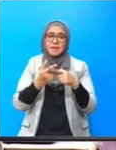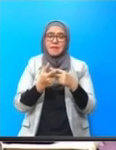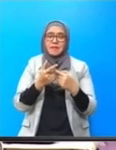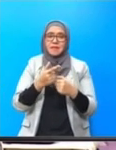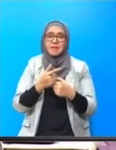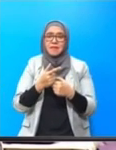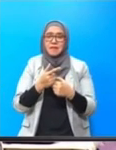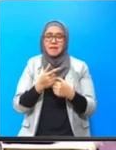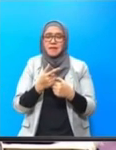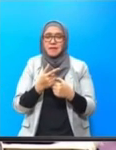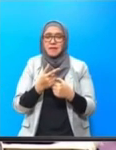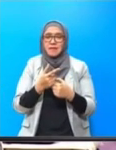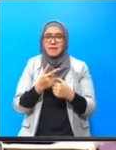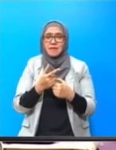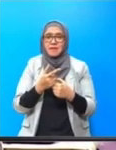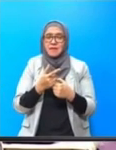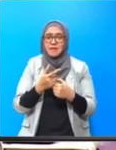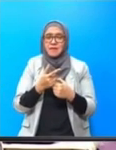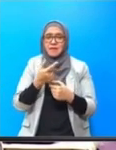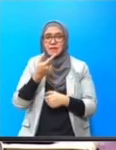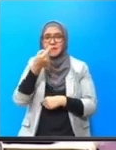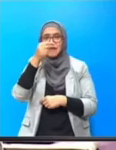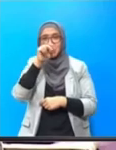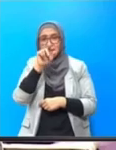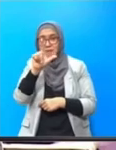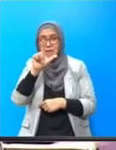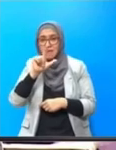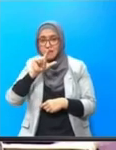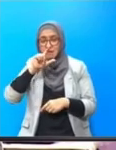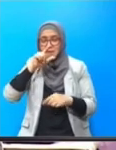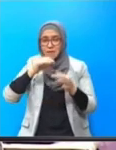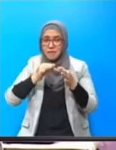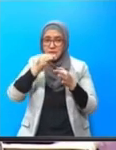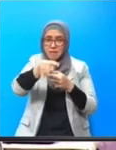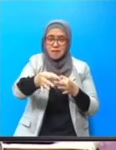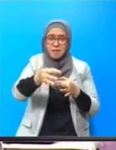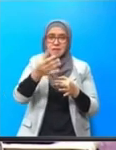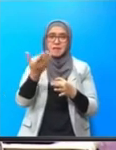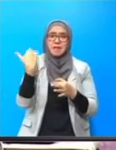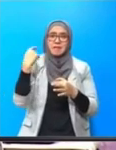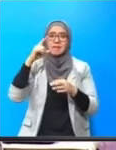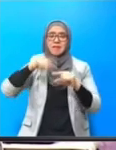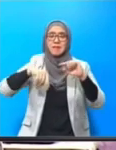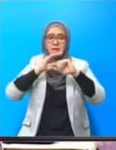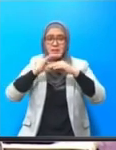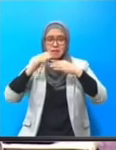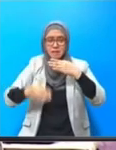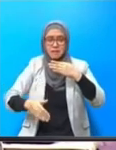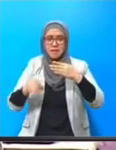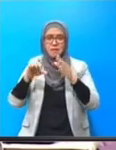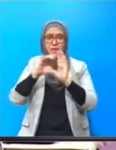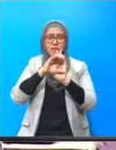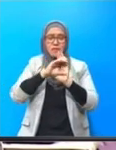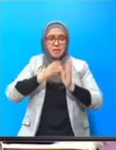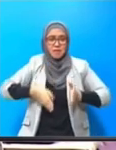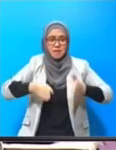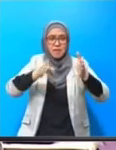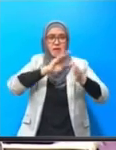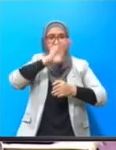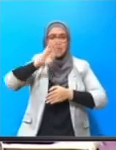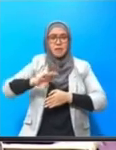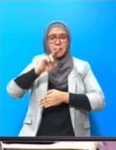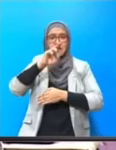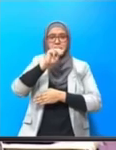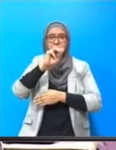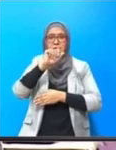perkara yang tidak dapat diselesaikan. Sebagai contoh, jalan Bukit Mabung ni kita akan masukkan dalam